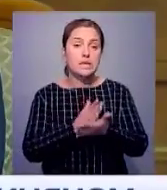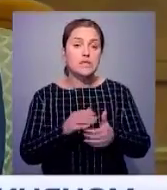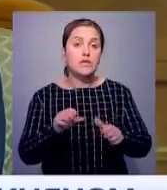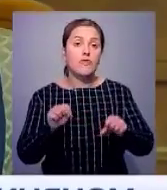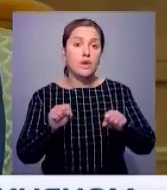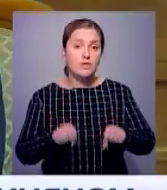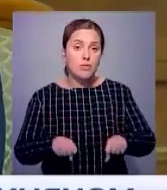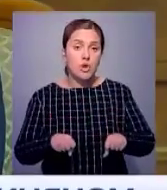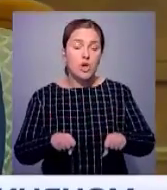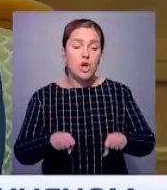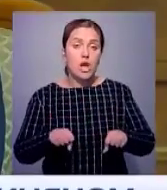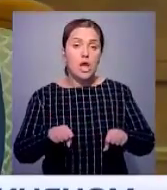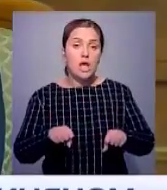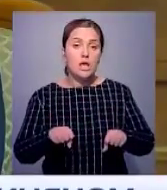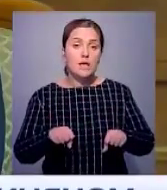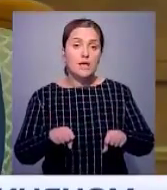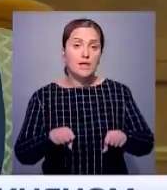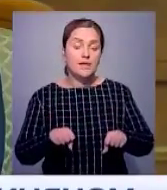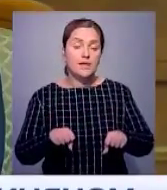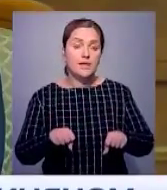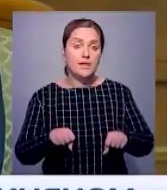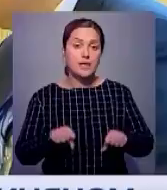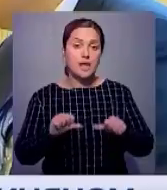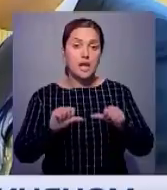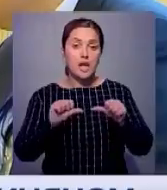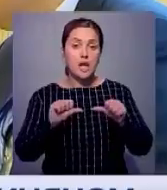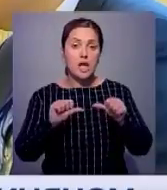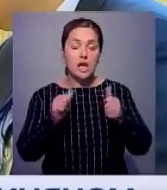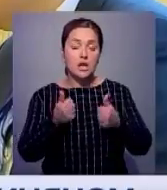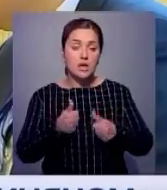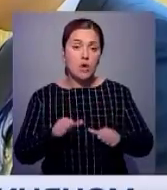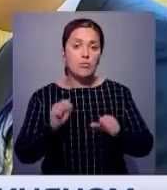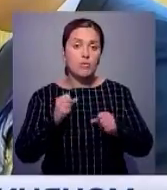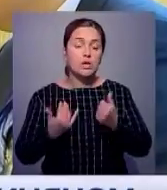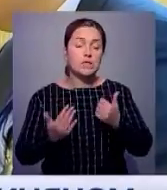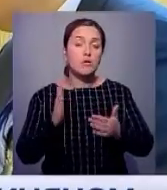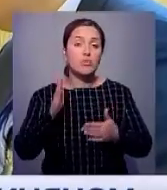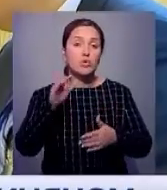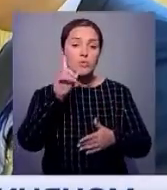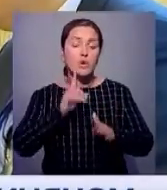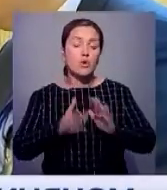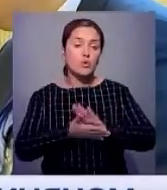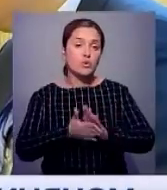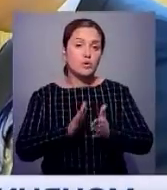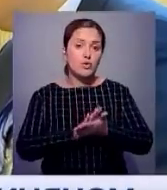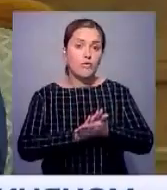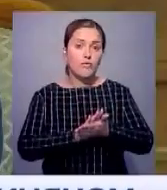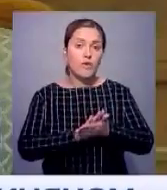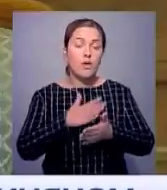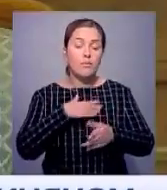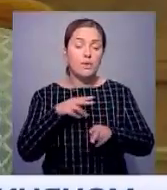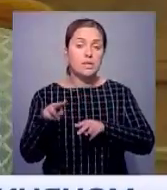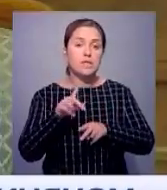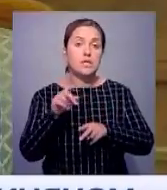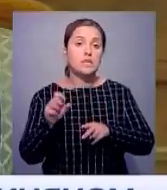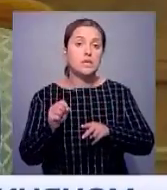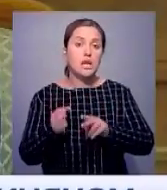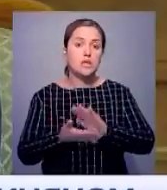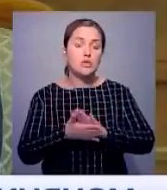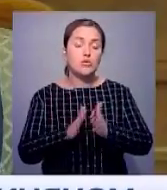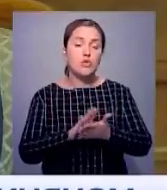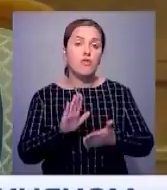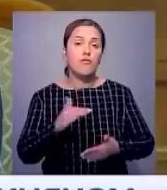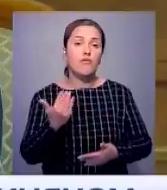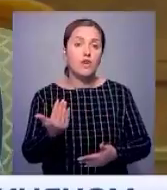возможность инвестировать сейчас, если будут благоприятные условия для этого. Но мы следим за ситуацией в вашей